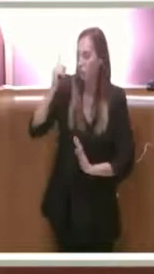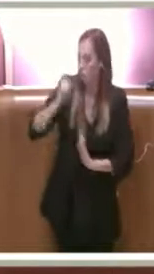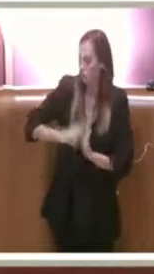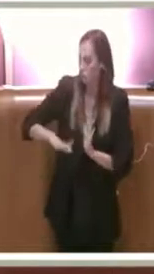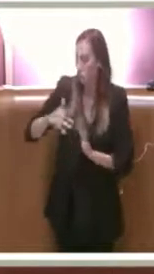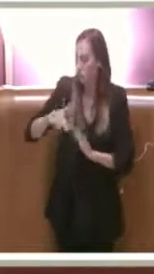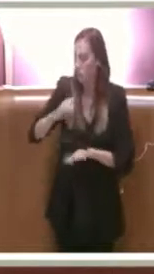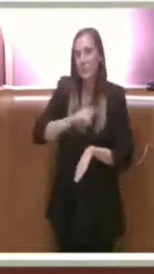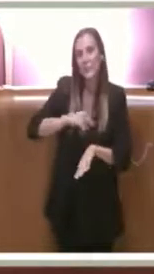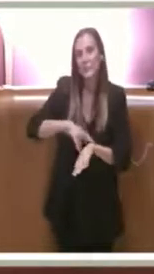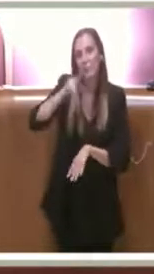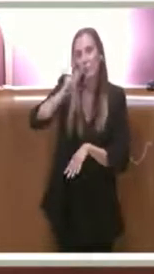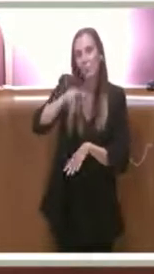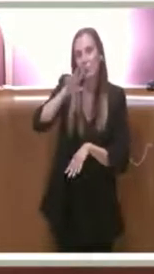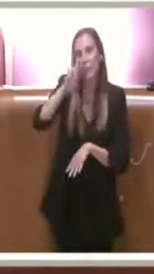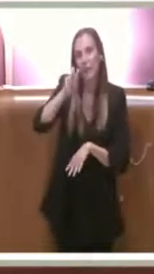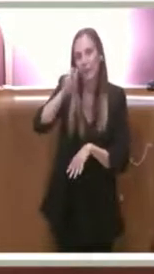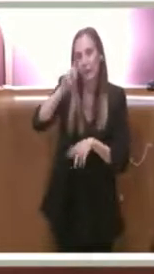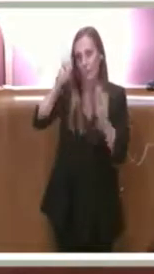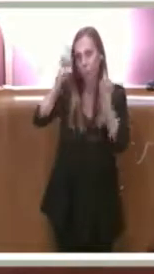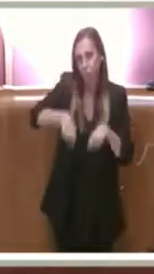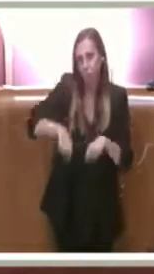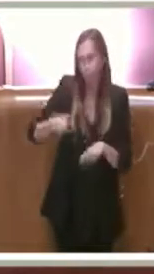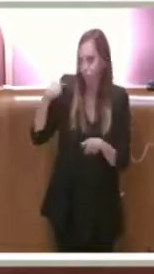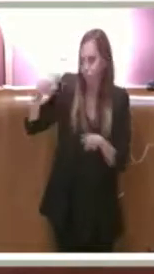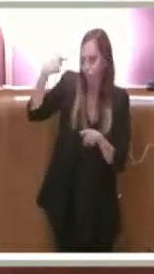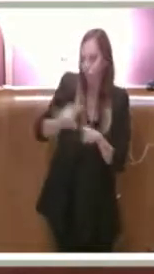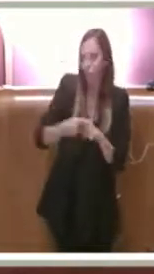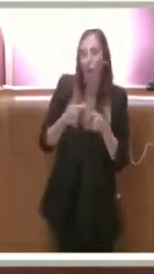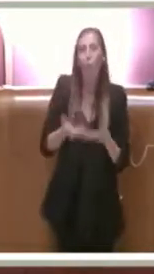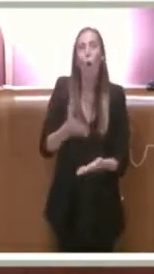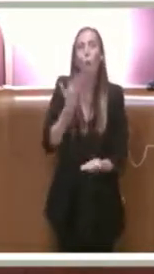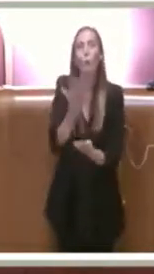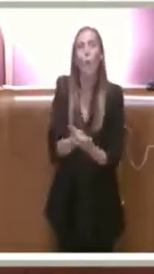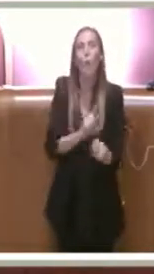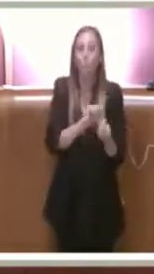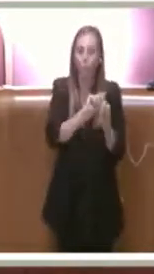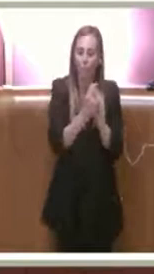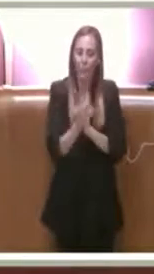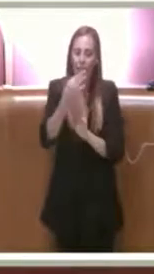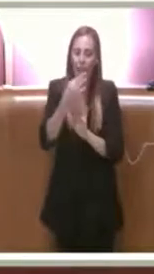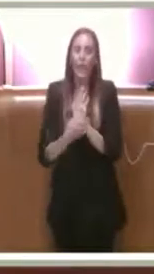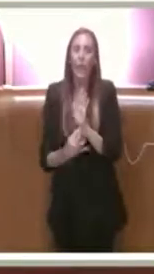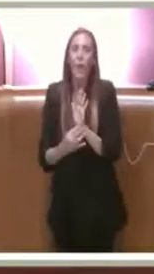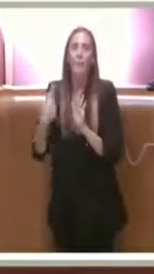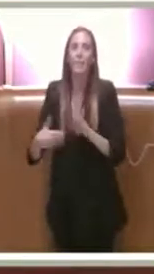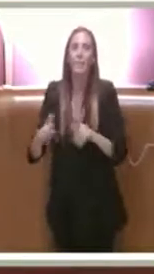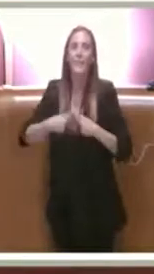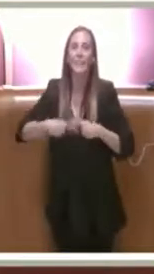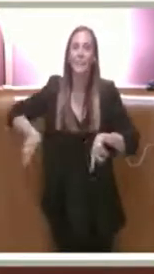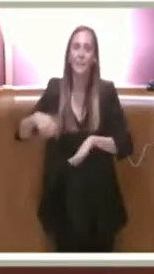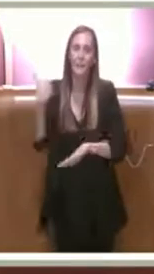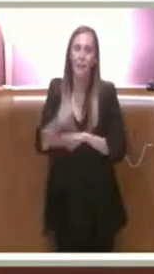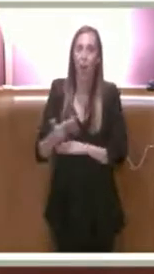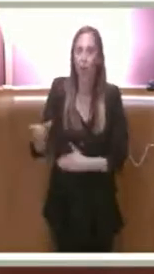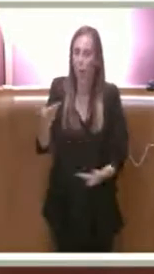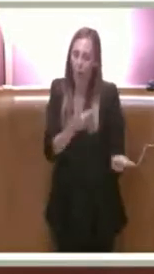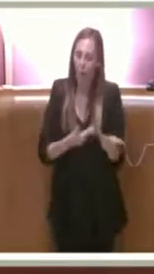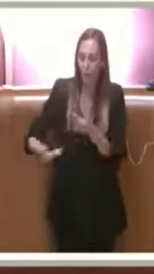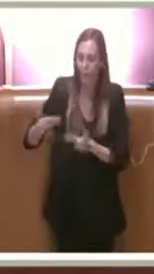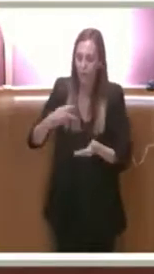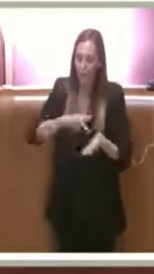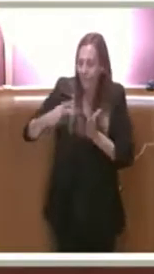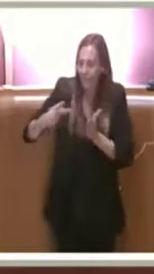da settembre del 2020, sulla proposta di modifica di regolamento dell'Assemblea Capitolina, con la collaborazione tecnica